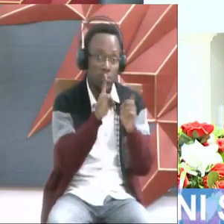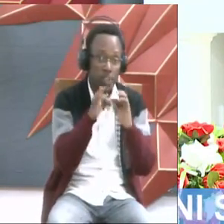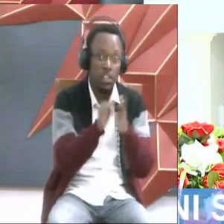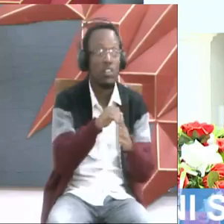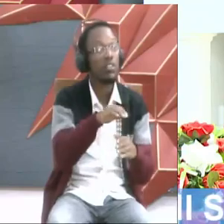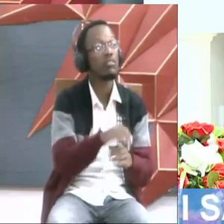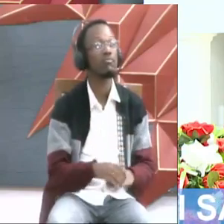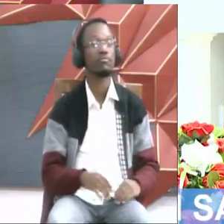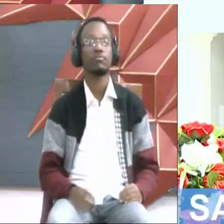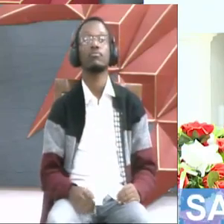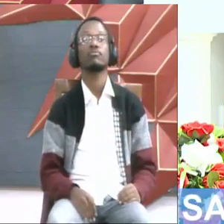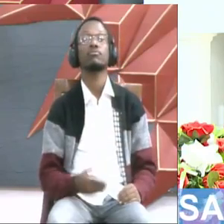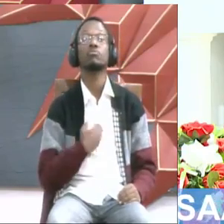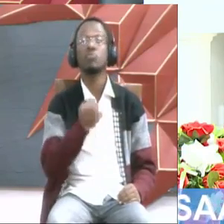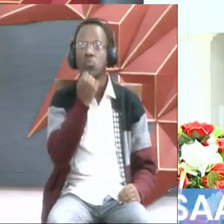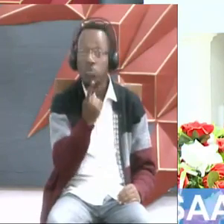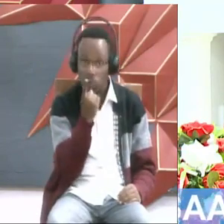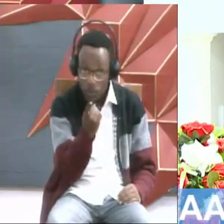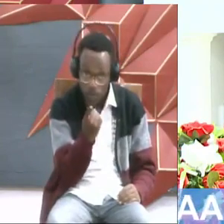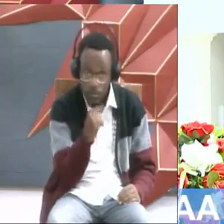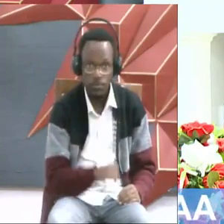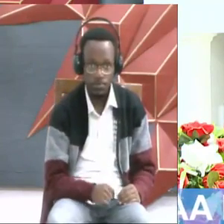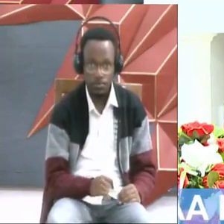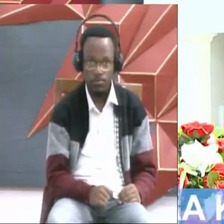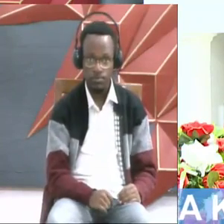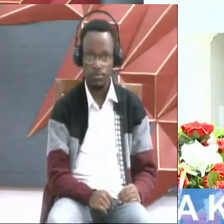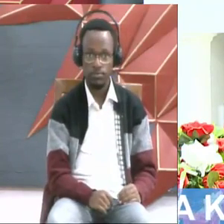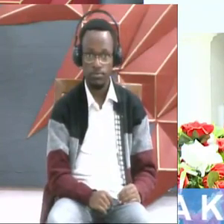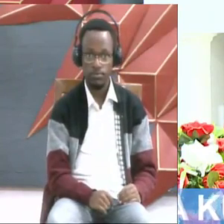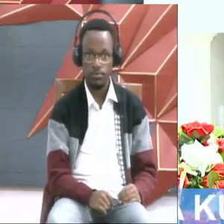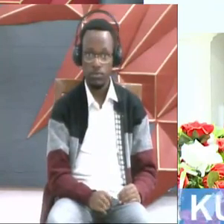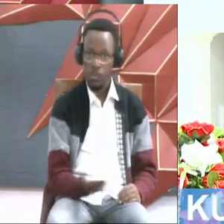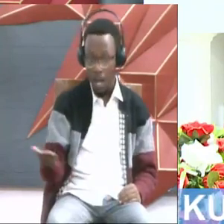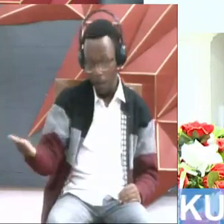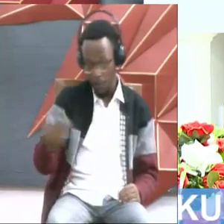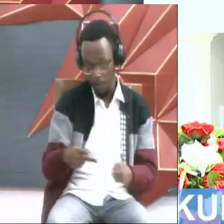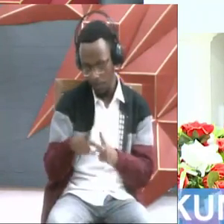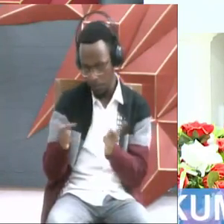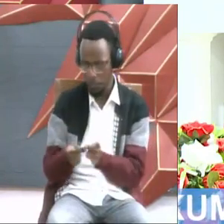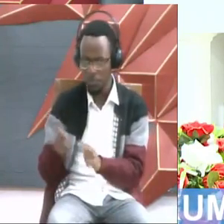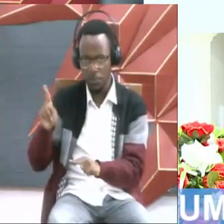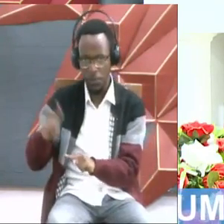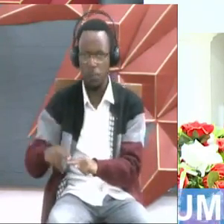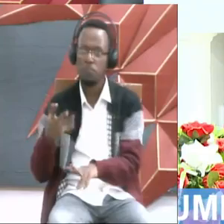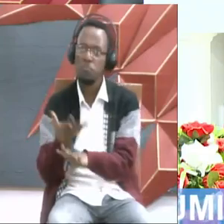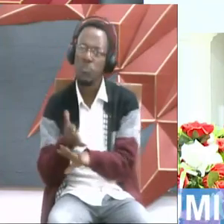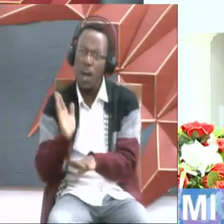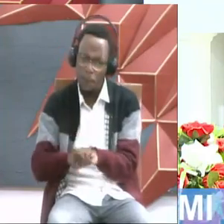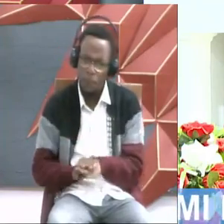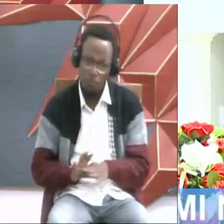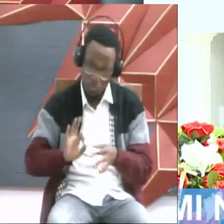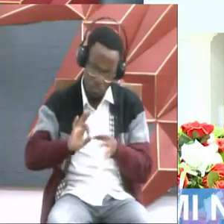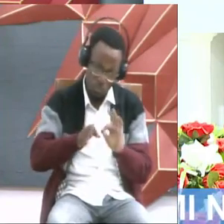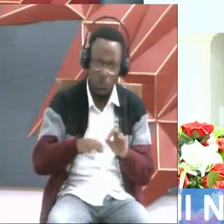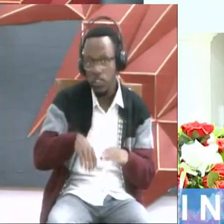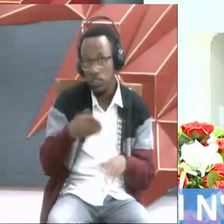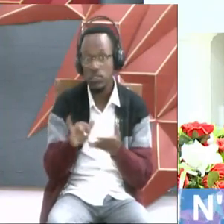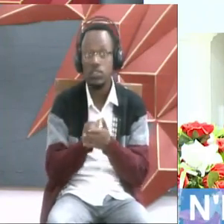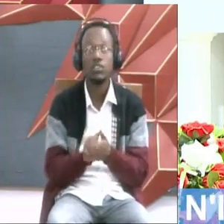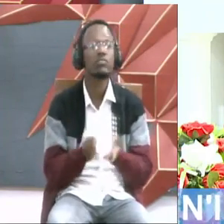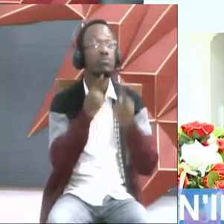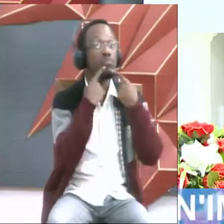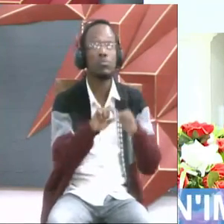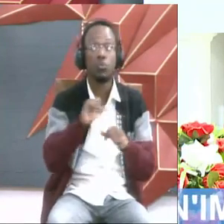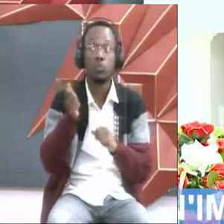mweho ndabibabwira abashyira ahantu abicarika ku mabuye abasobanurira ibyo yabwiye abandi